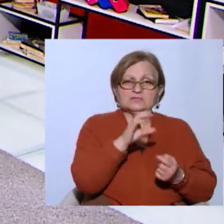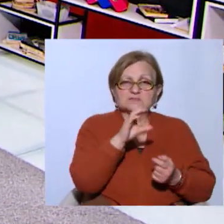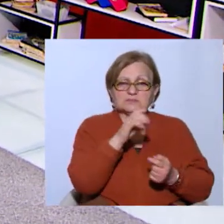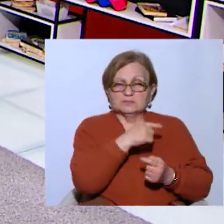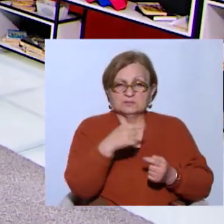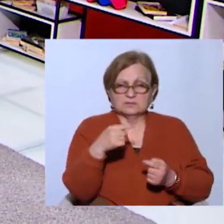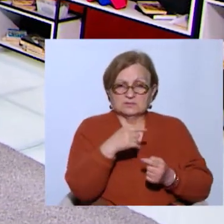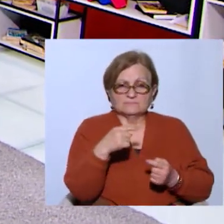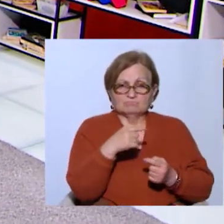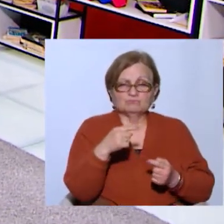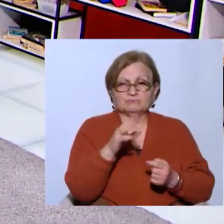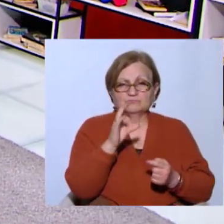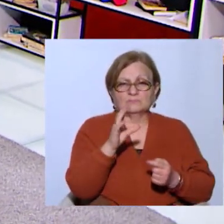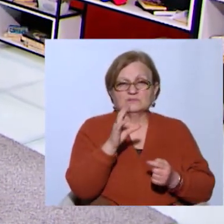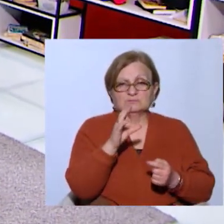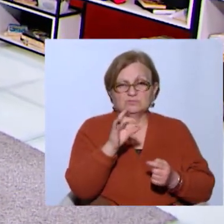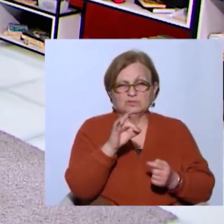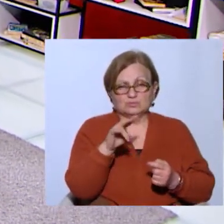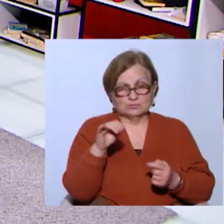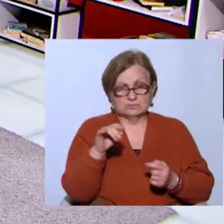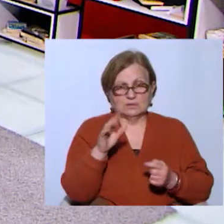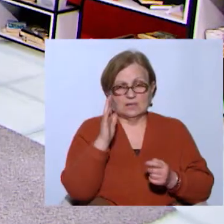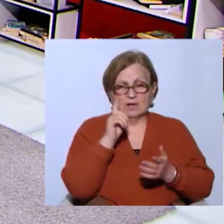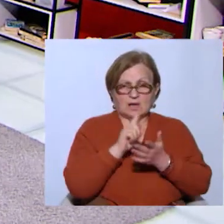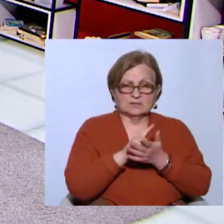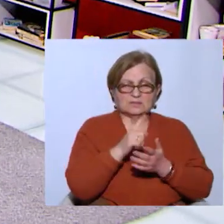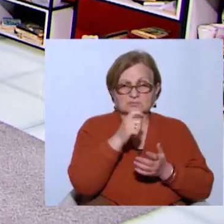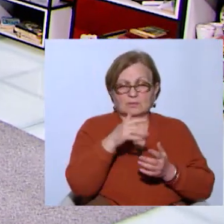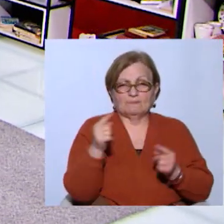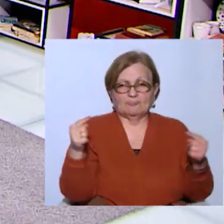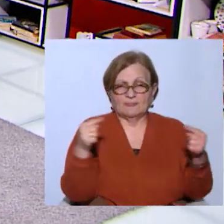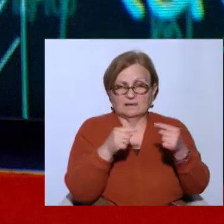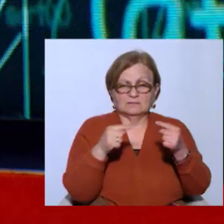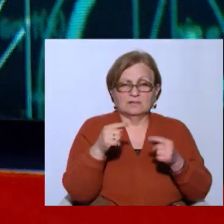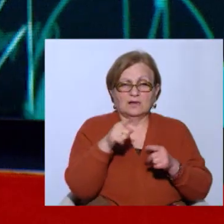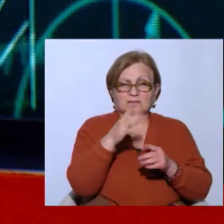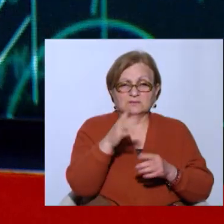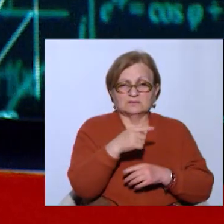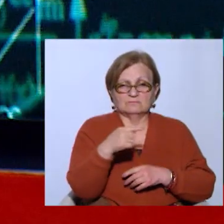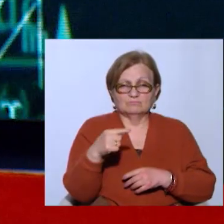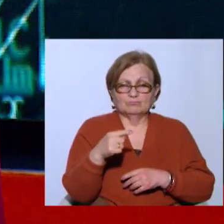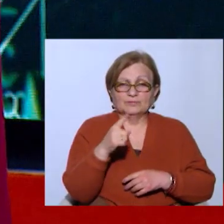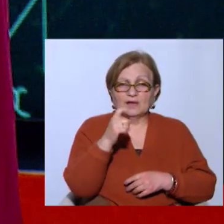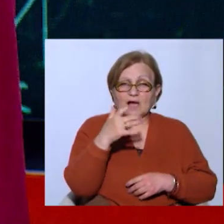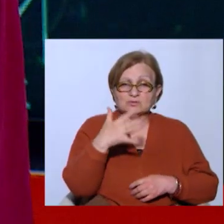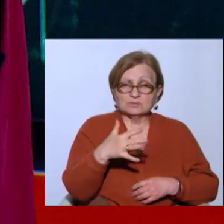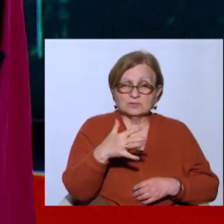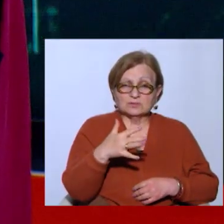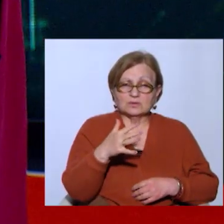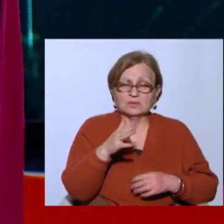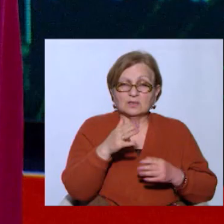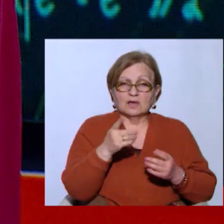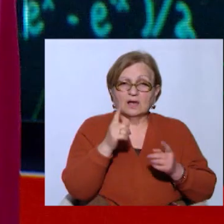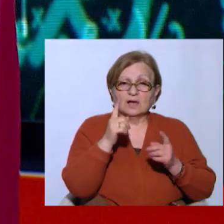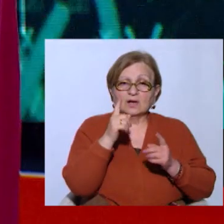150. კოსინუსი 30 გამოვა მინუს კოსინუს 150, ანუ აქ დავწერთ მინუს და 150 წარმოვადგინოთ